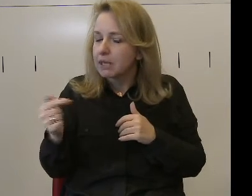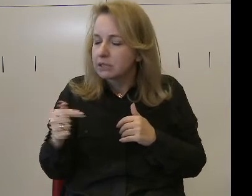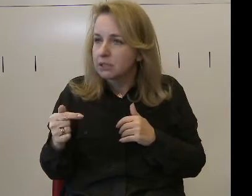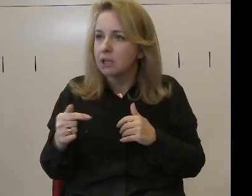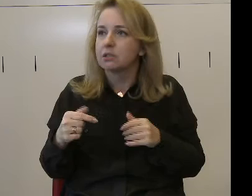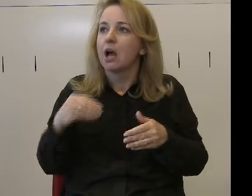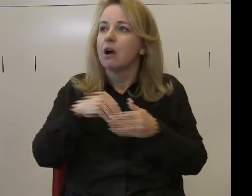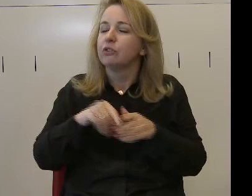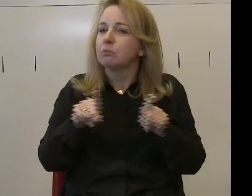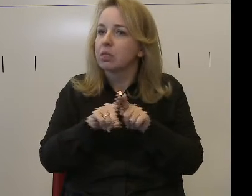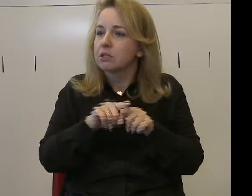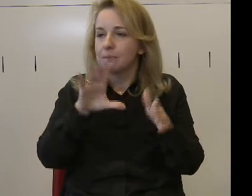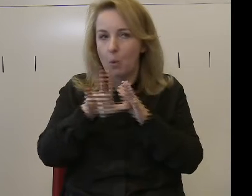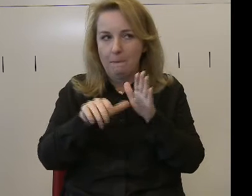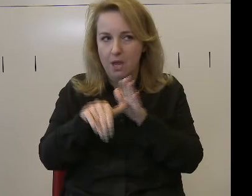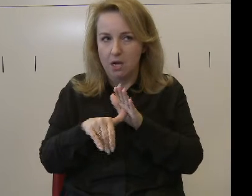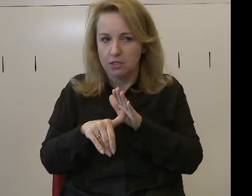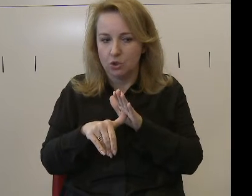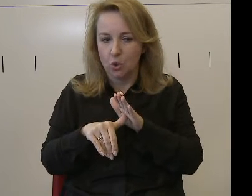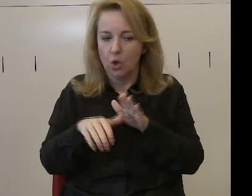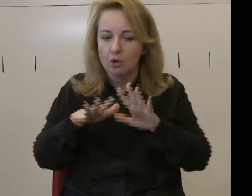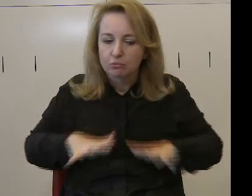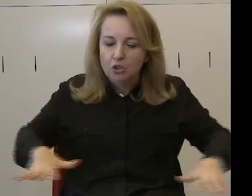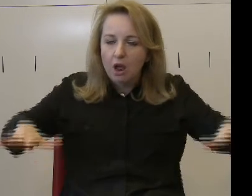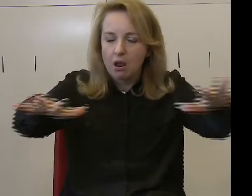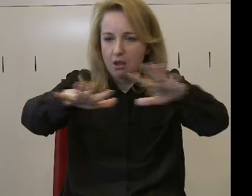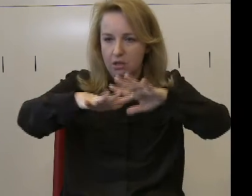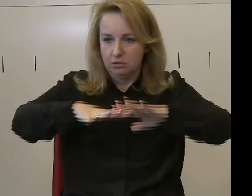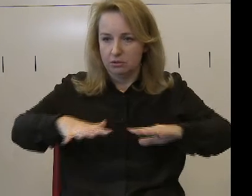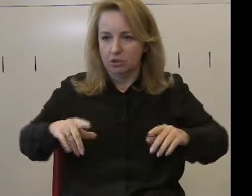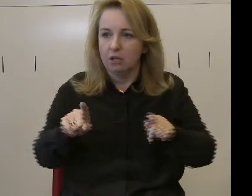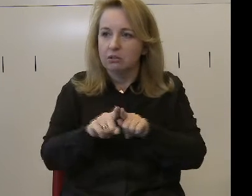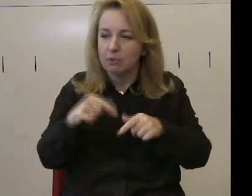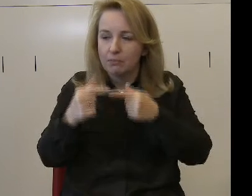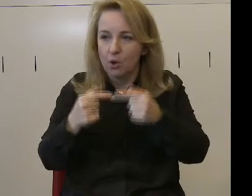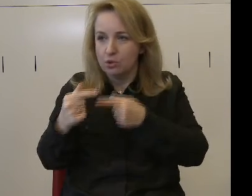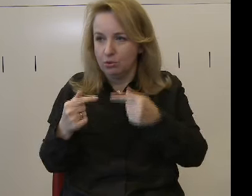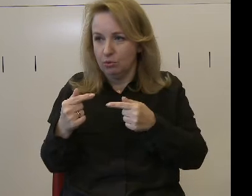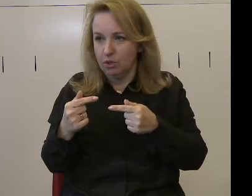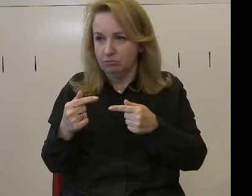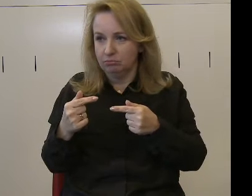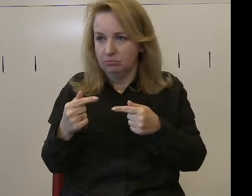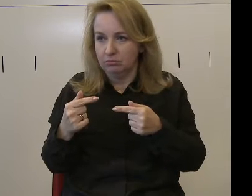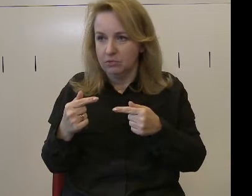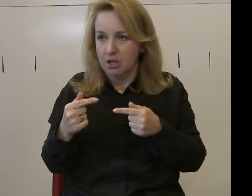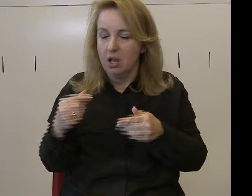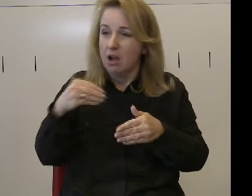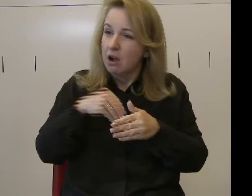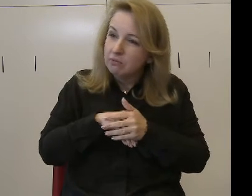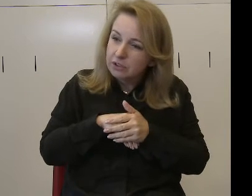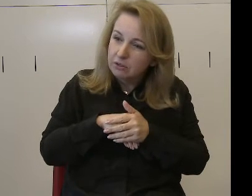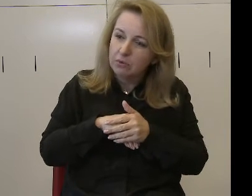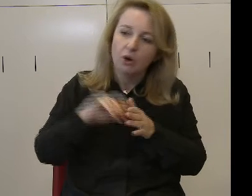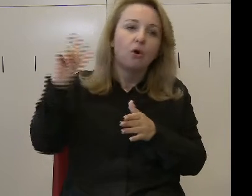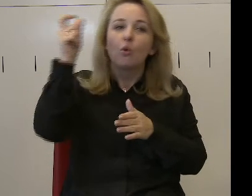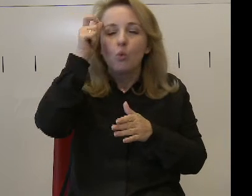zarządzanie miejskie, zarządzanie przestrzenią, zarządzanie procedurami. Tutaj jednym, myślę, z naczelnych